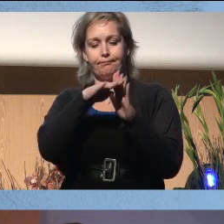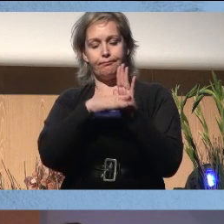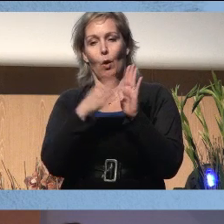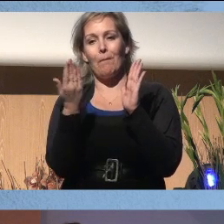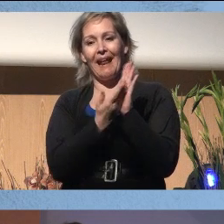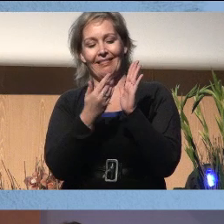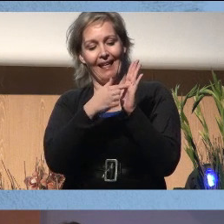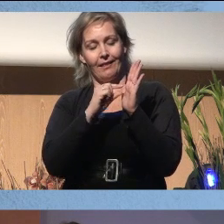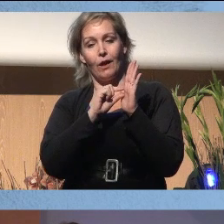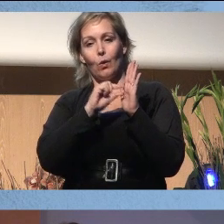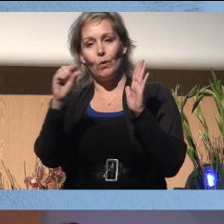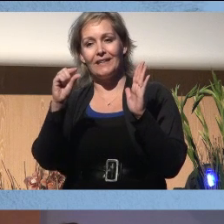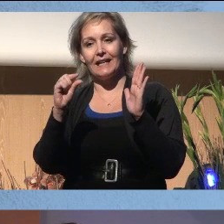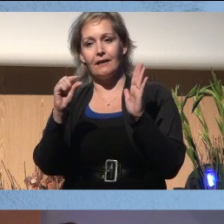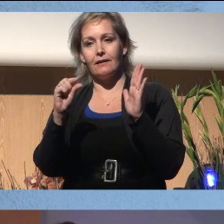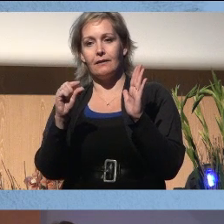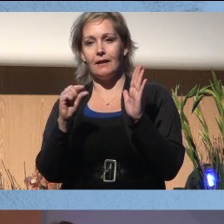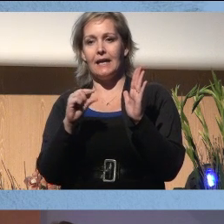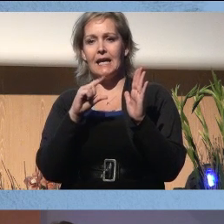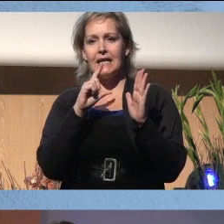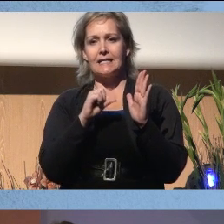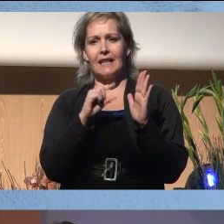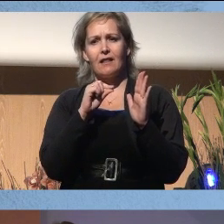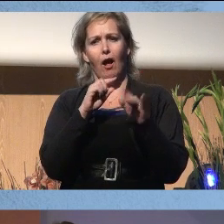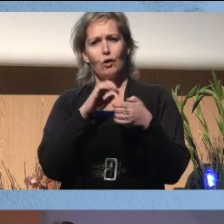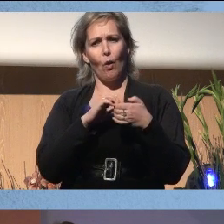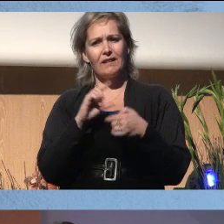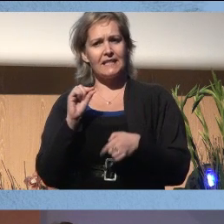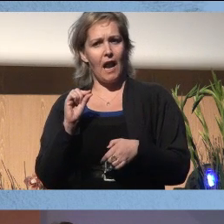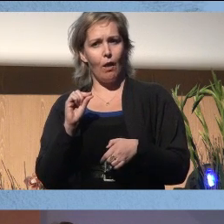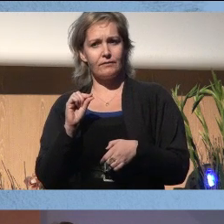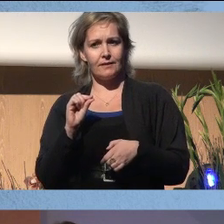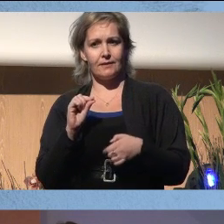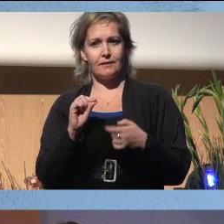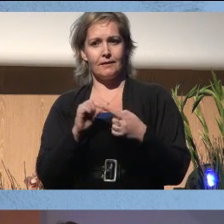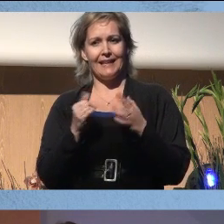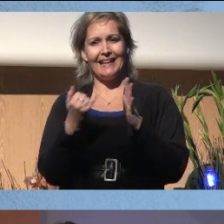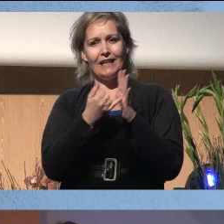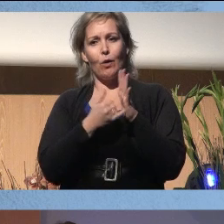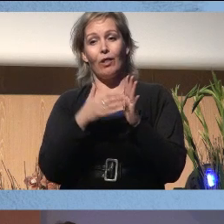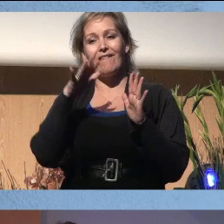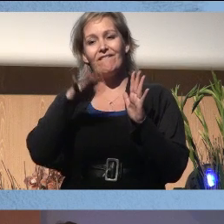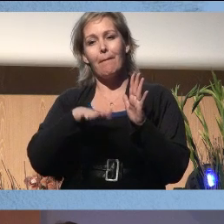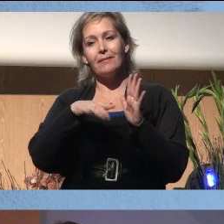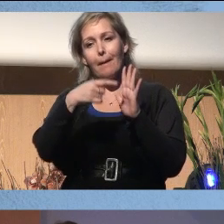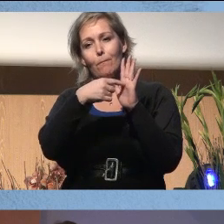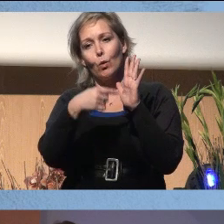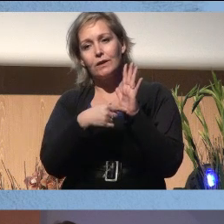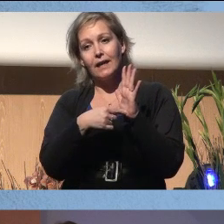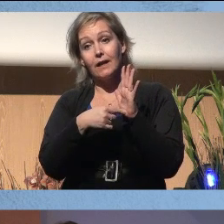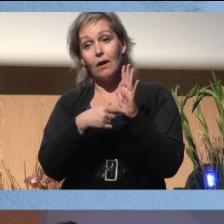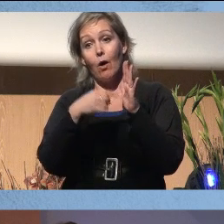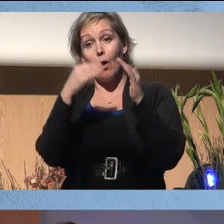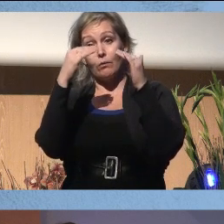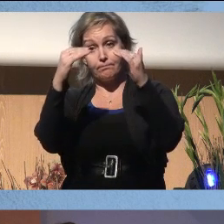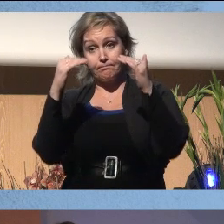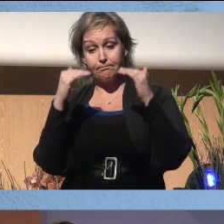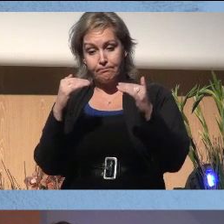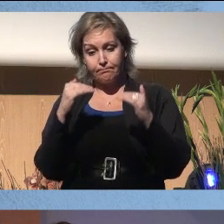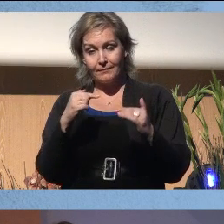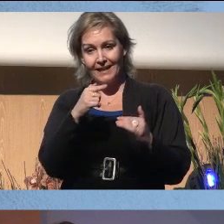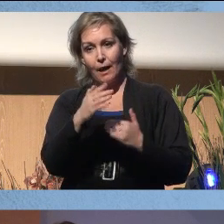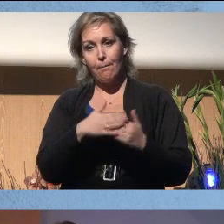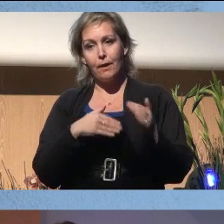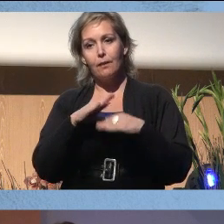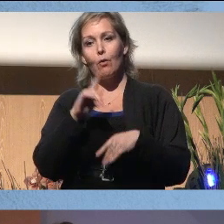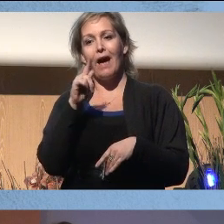med undertitelen Stepping Out of the Shadows. Det inneholder 15 punkter under disse overskriftene bygget